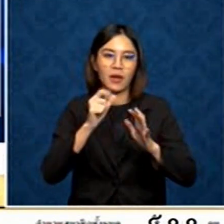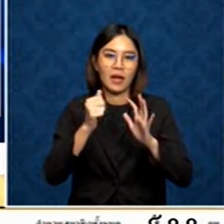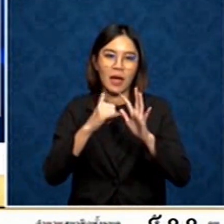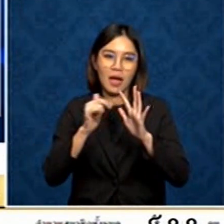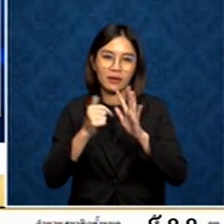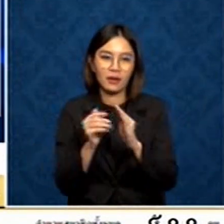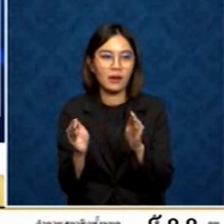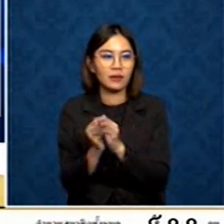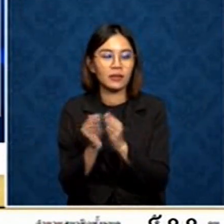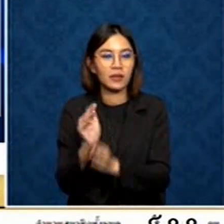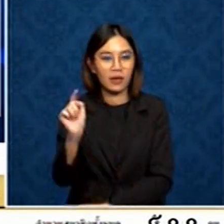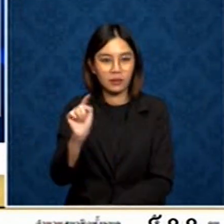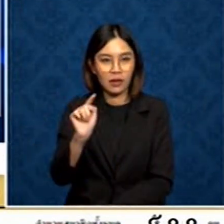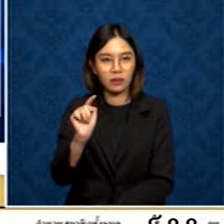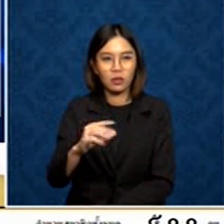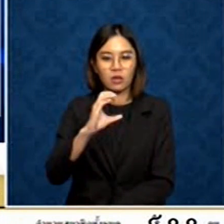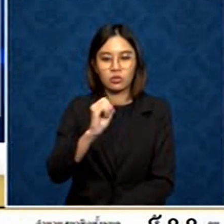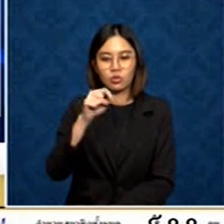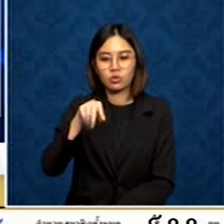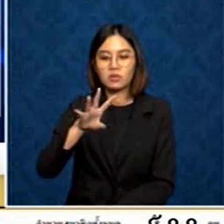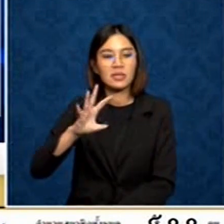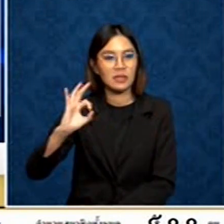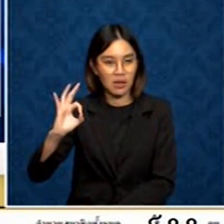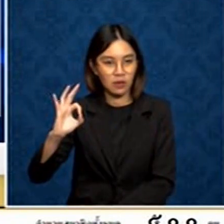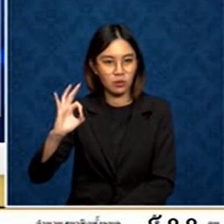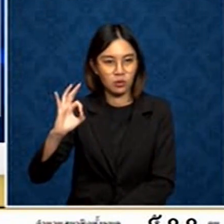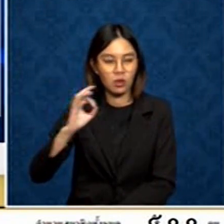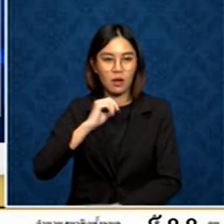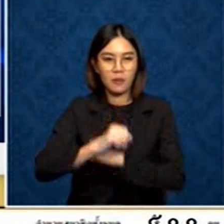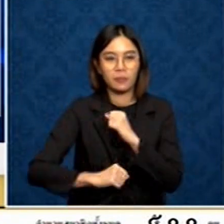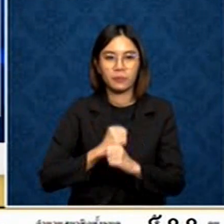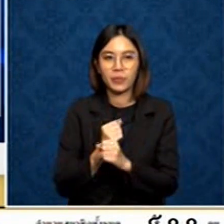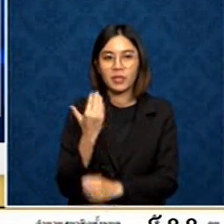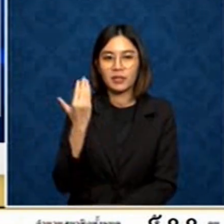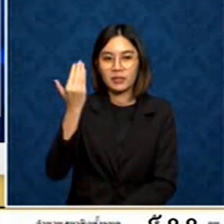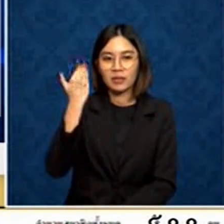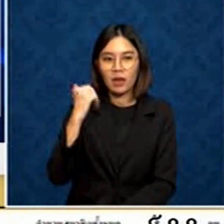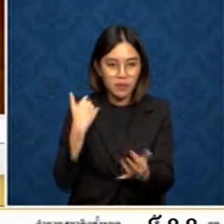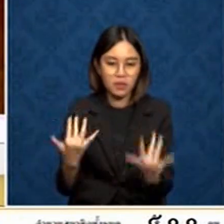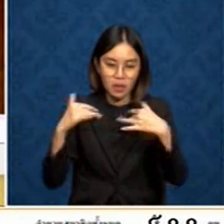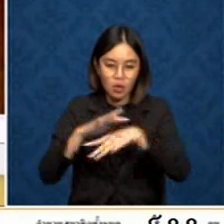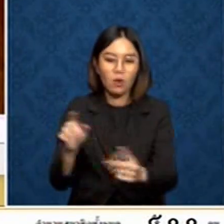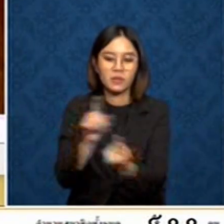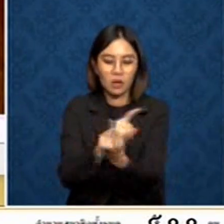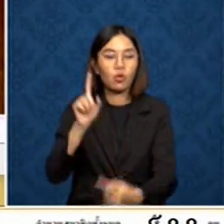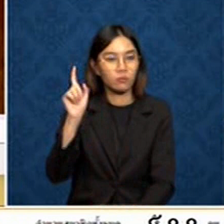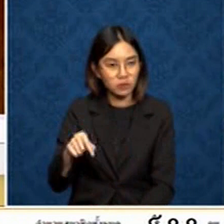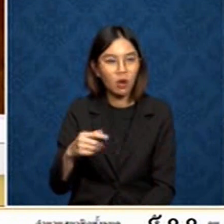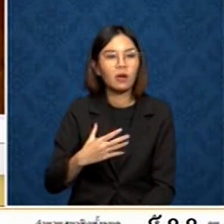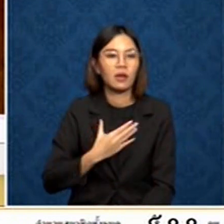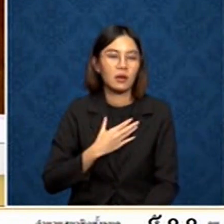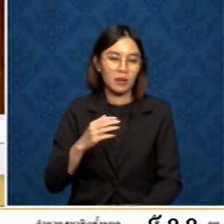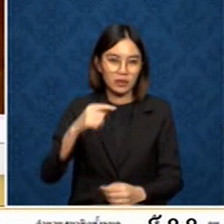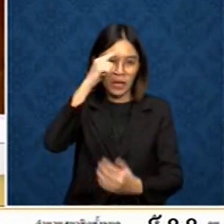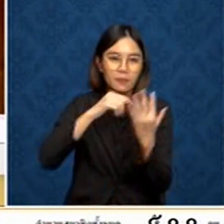ทำทุกอย่างจริงอยู่นะครับว่าการบริหารงานที่ผ่านมาถูกลืมเรื่องกระดูกสันหลังของตำรวจก็คือซสซสประกอบด้วย